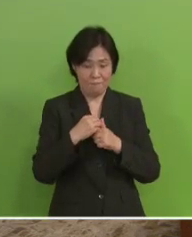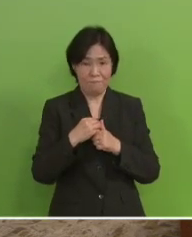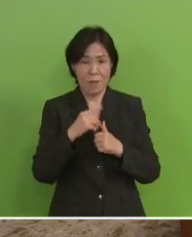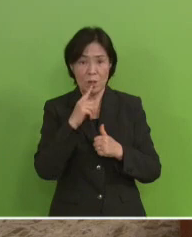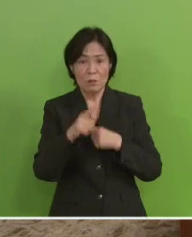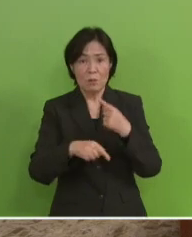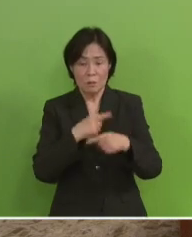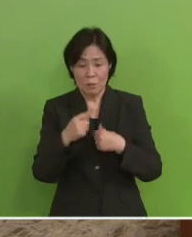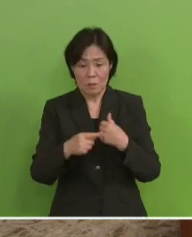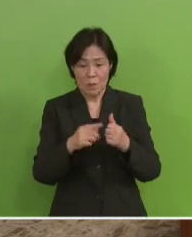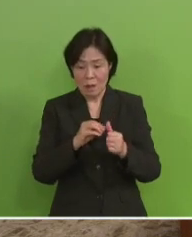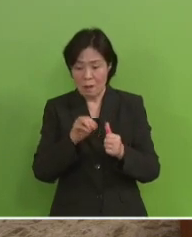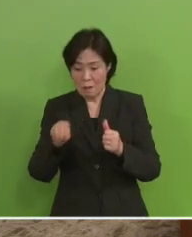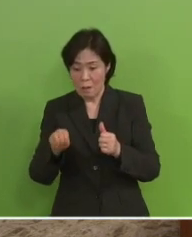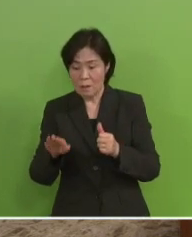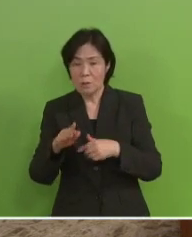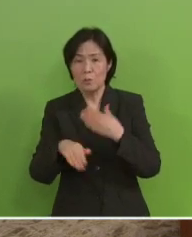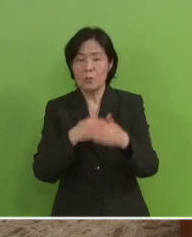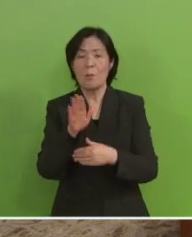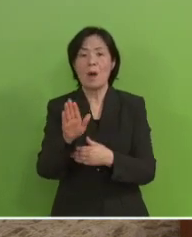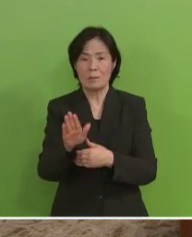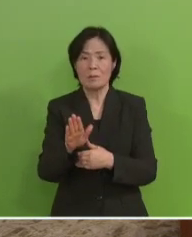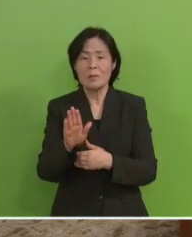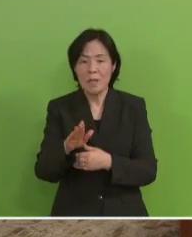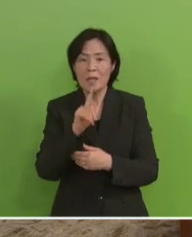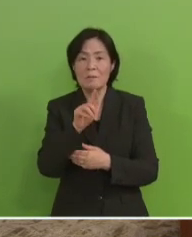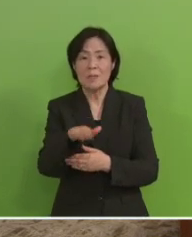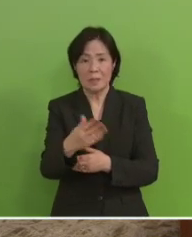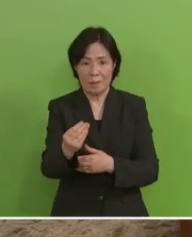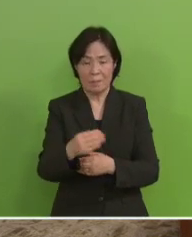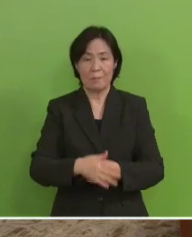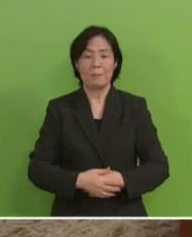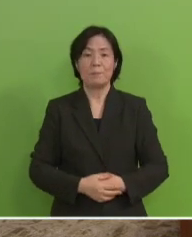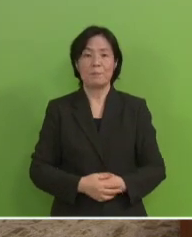ある程度広がっていることだろうという評価です